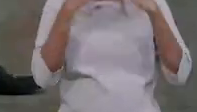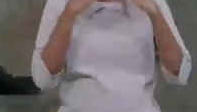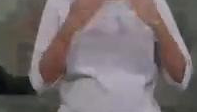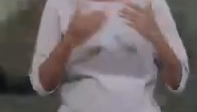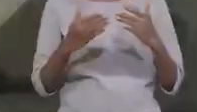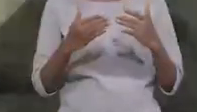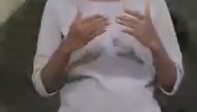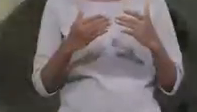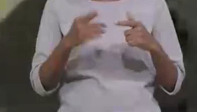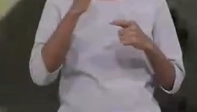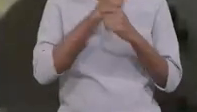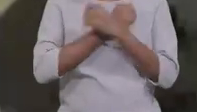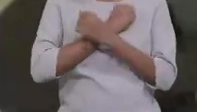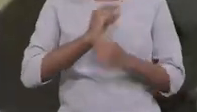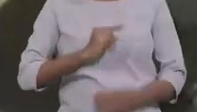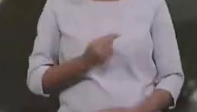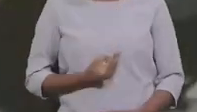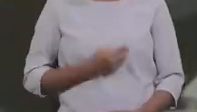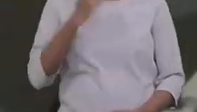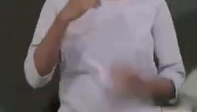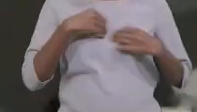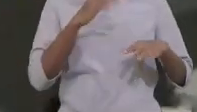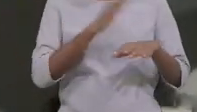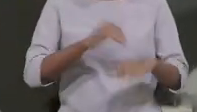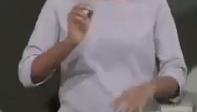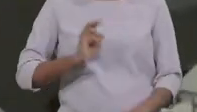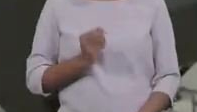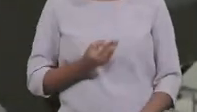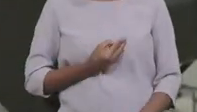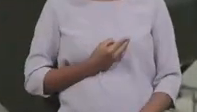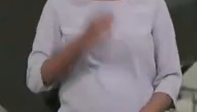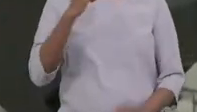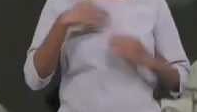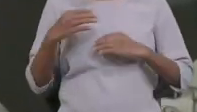Père, nous te remercions. Tu nous aimes. Tu nous as appelés.